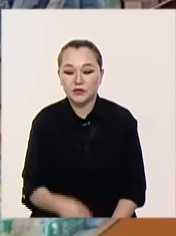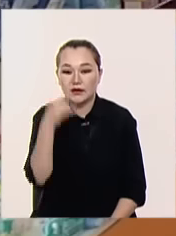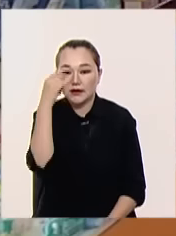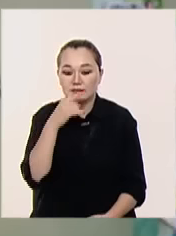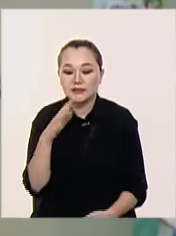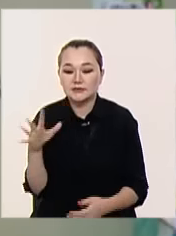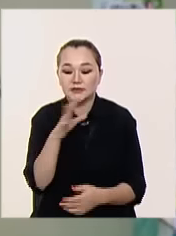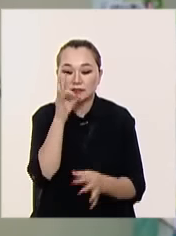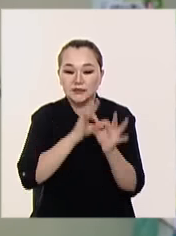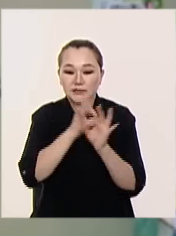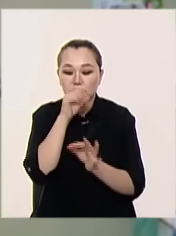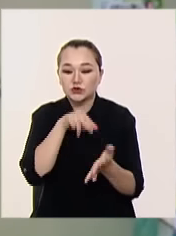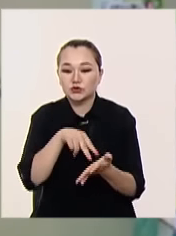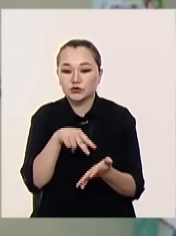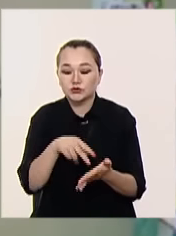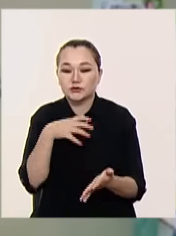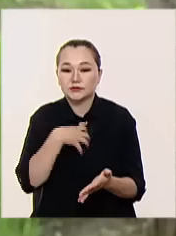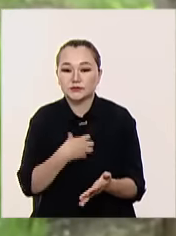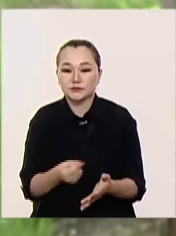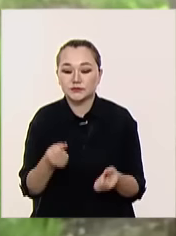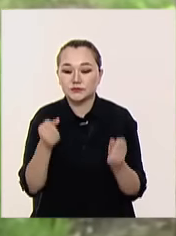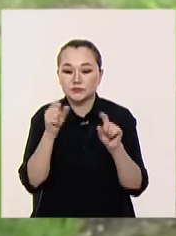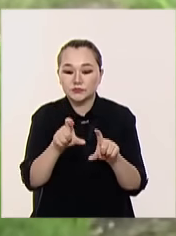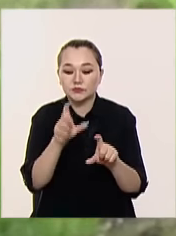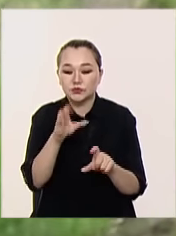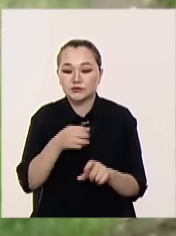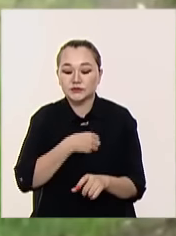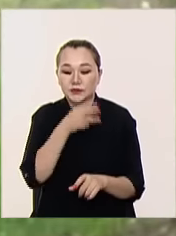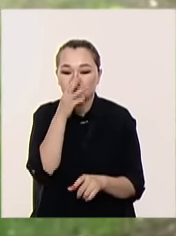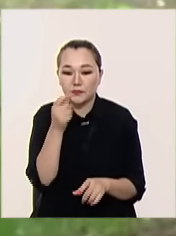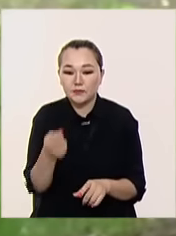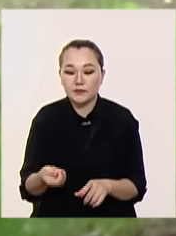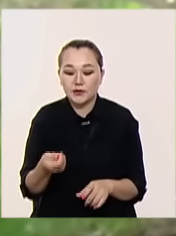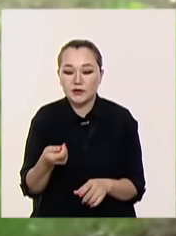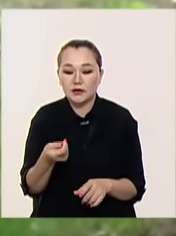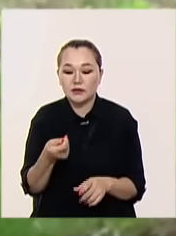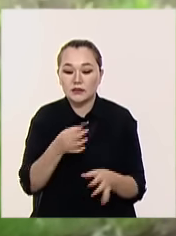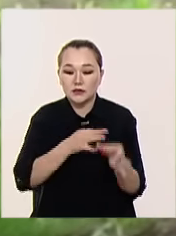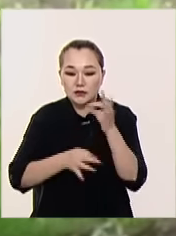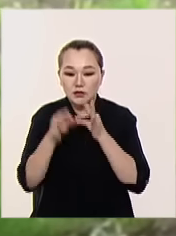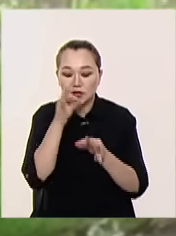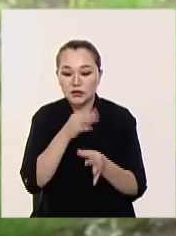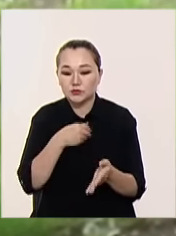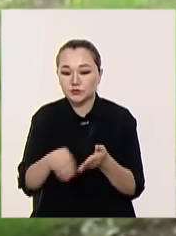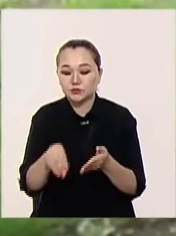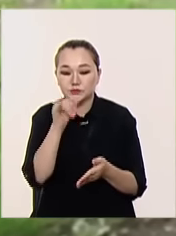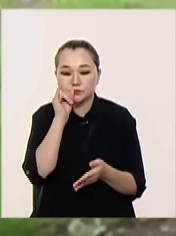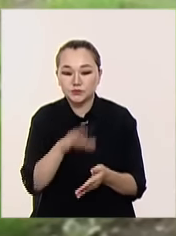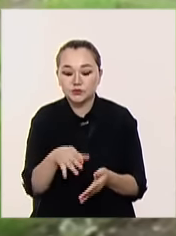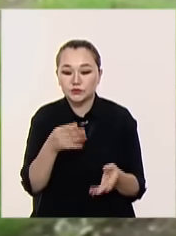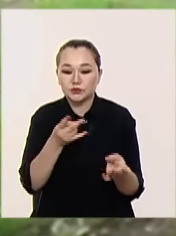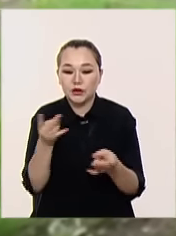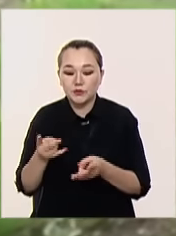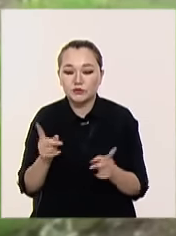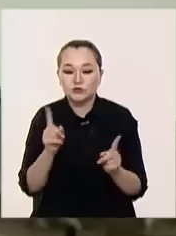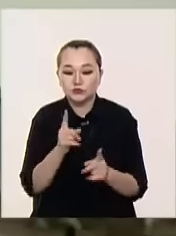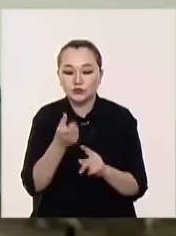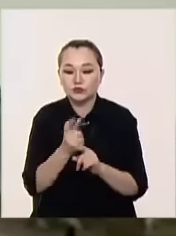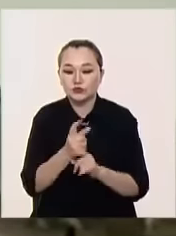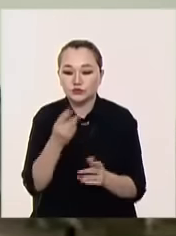Қазақстанда дәрі-дәрмек бағасы тағы да көтеріле ме? Зарплатамыз кішкентай ғана. Дәрі-дәрмек самый необходимыйлар болса өте